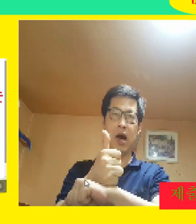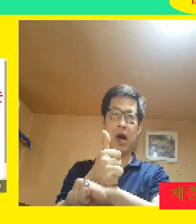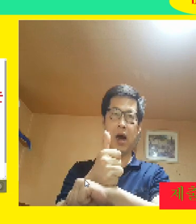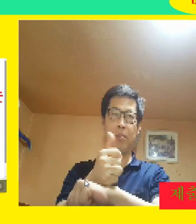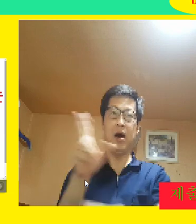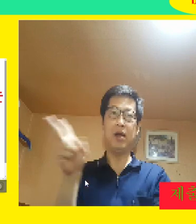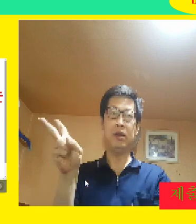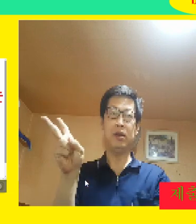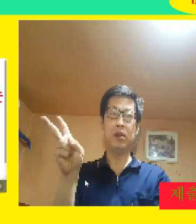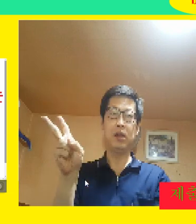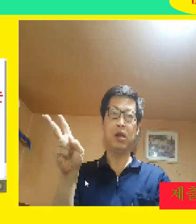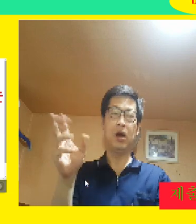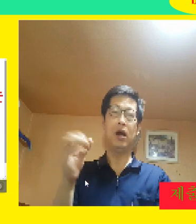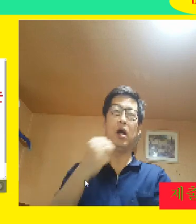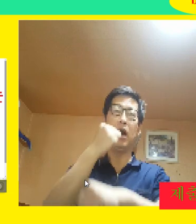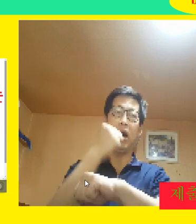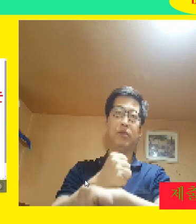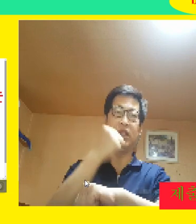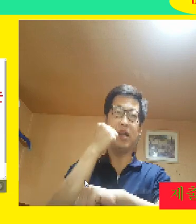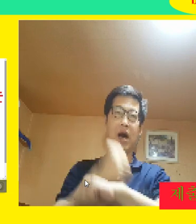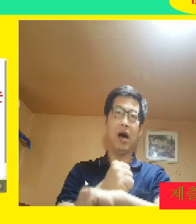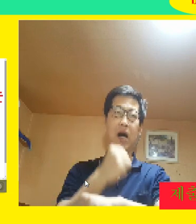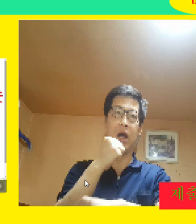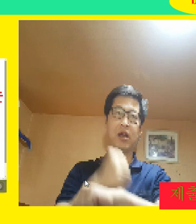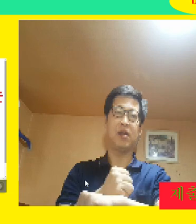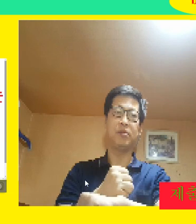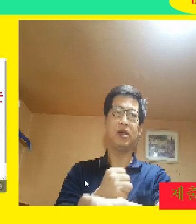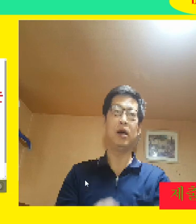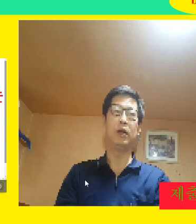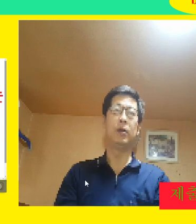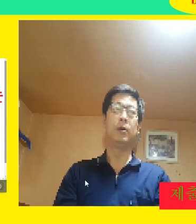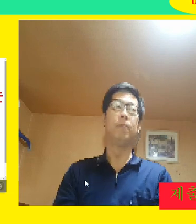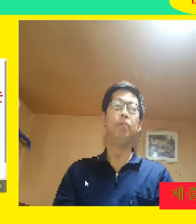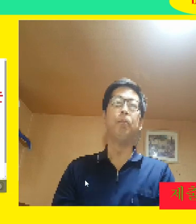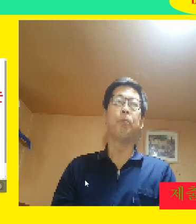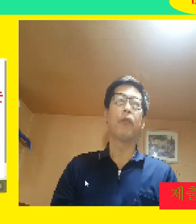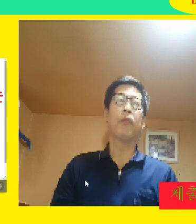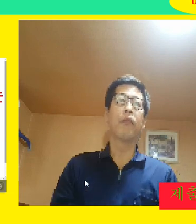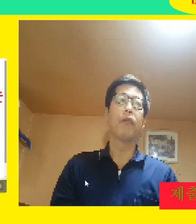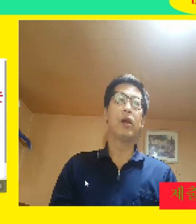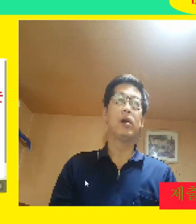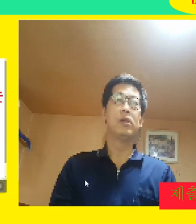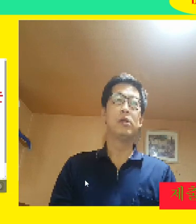익숙해야만 이렇게 되는 거예요.